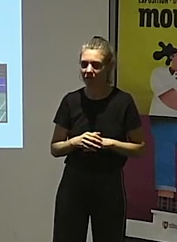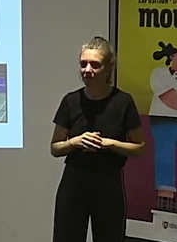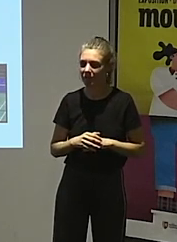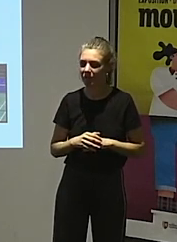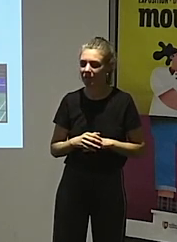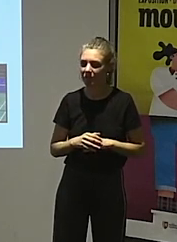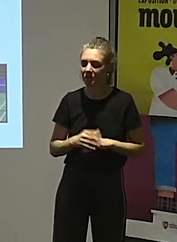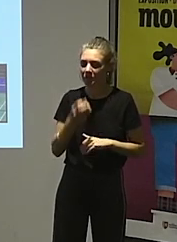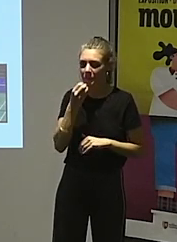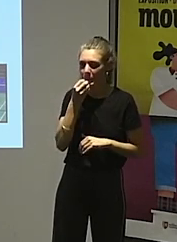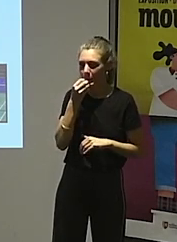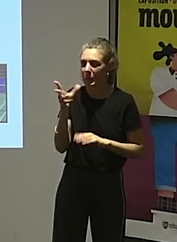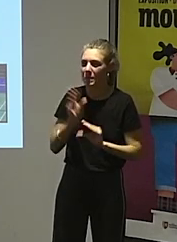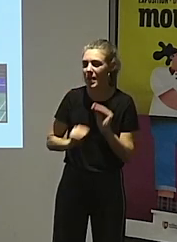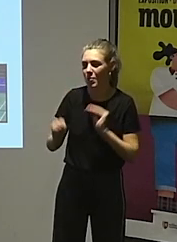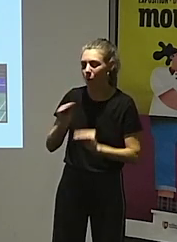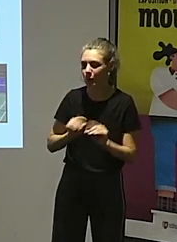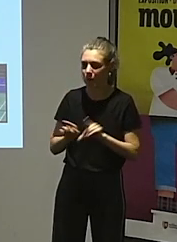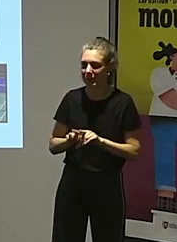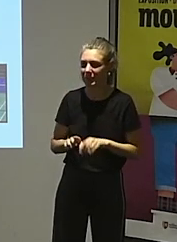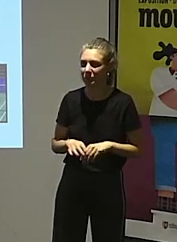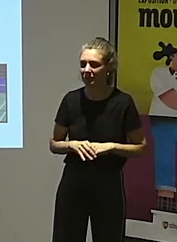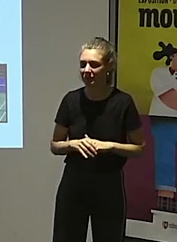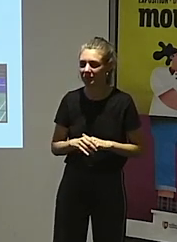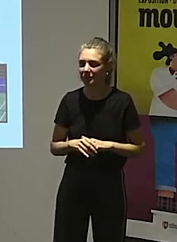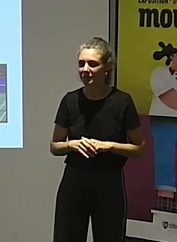Je dirais bienveillance aussi.